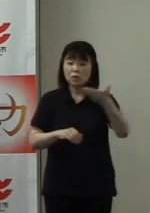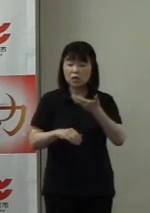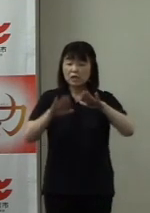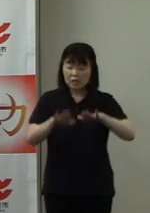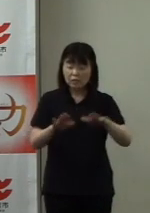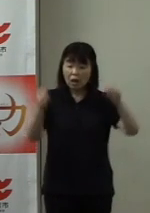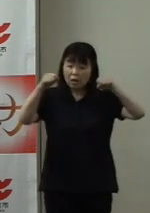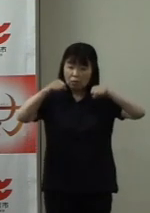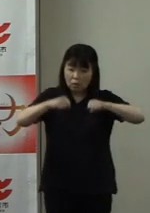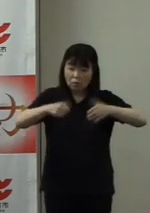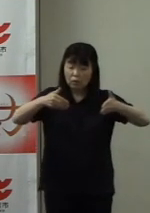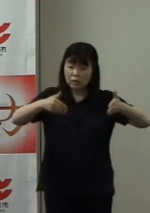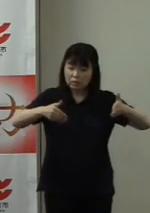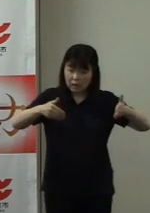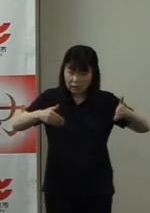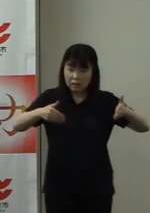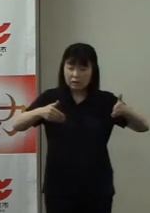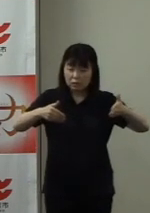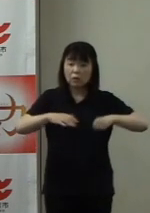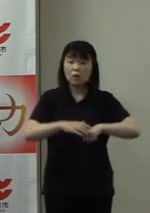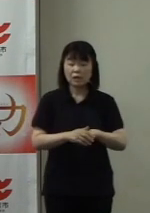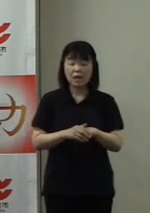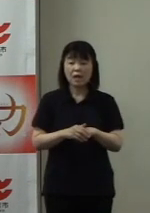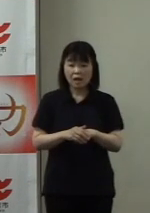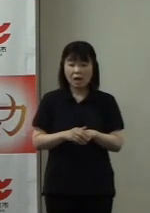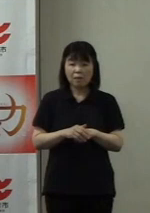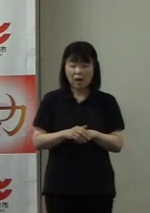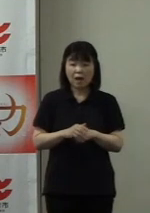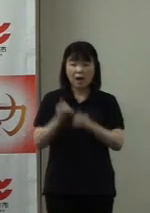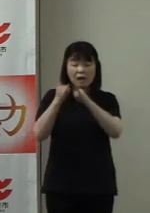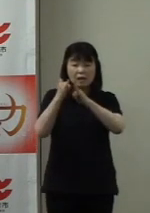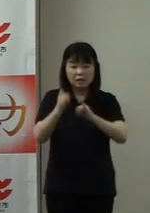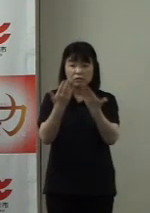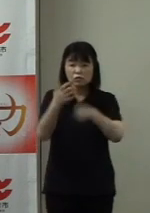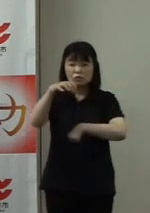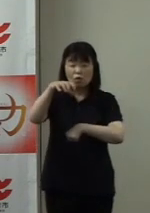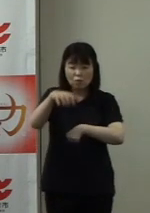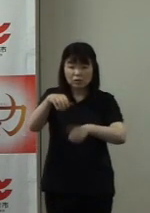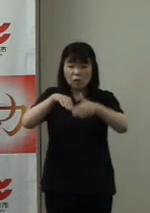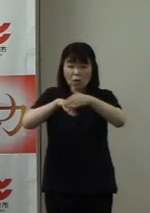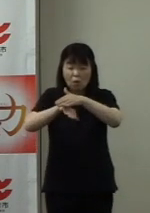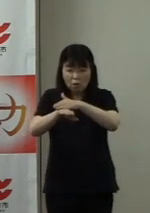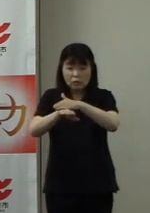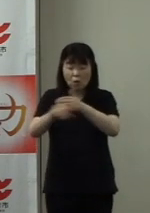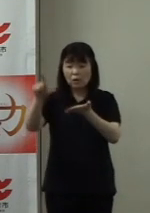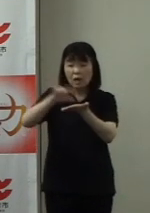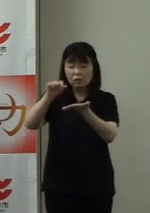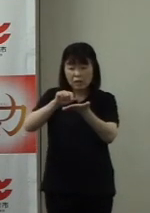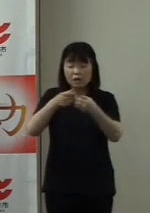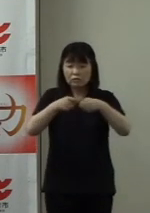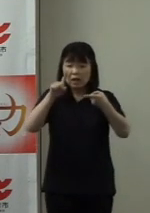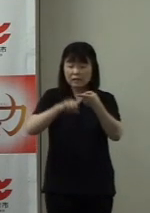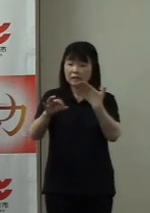ってないというところで、これからかもしれませんけれども、歴史学習の方として保存活用の具体的な案ですとか、そういったものはありますでしょう